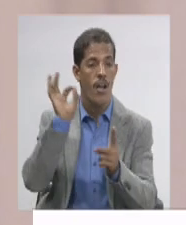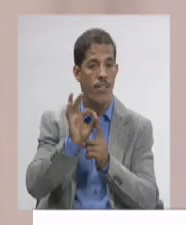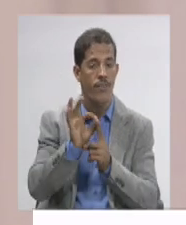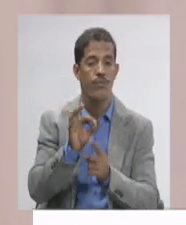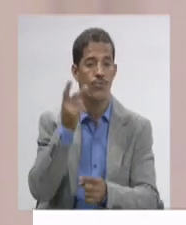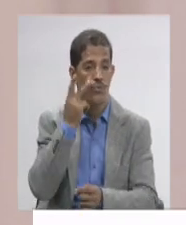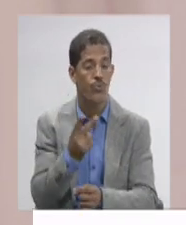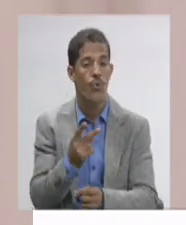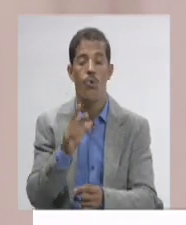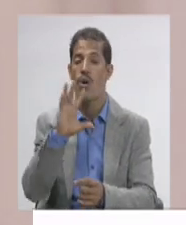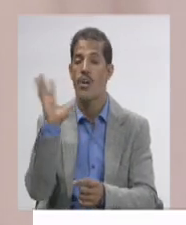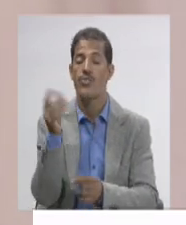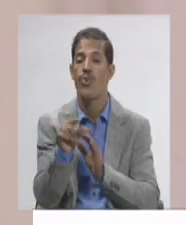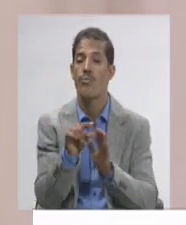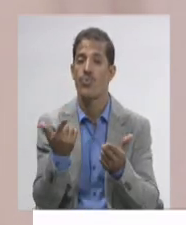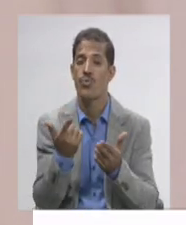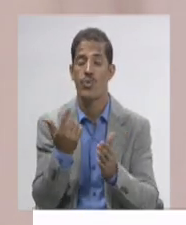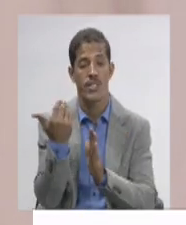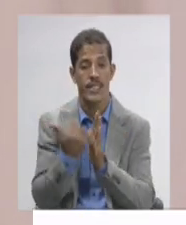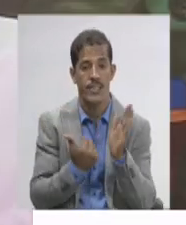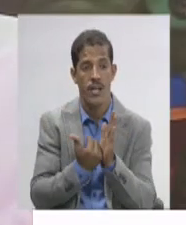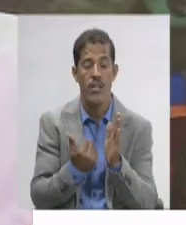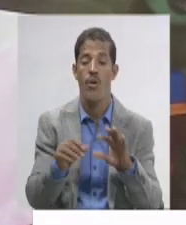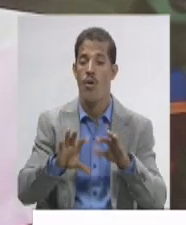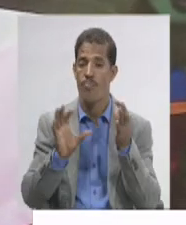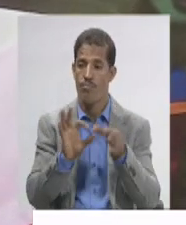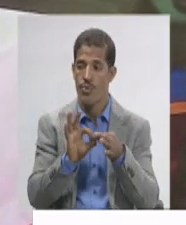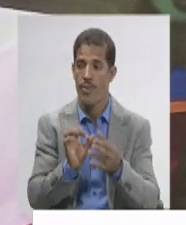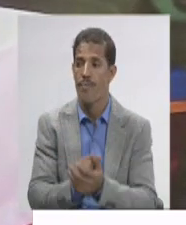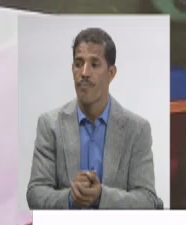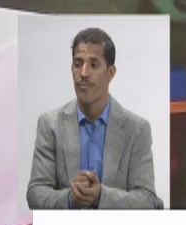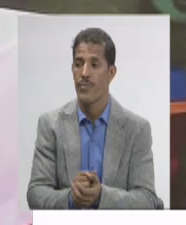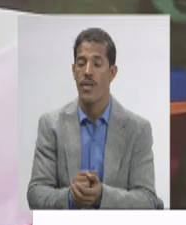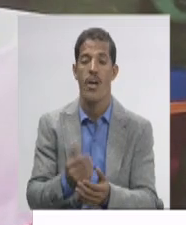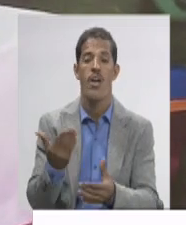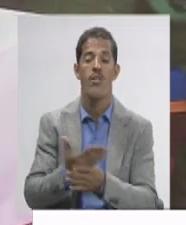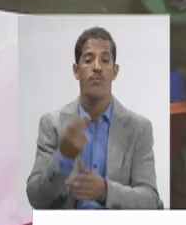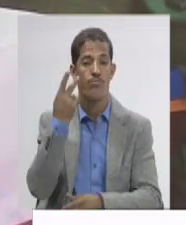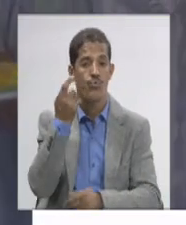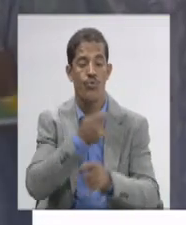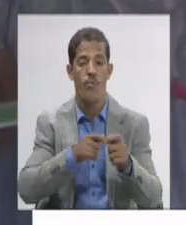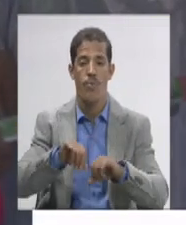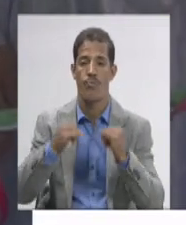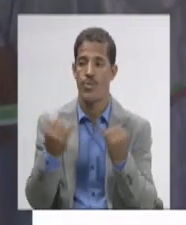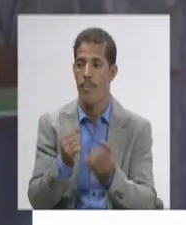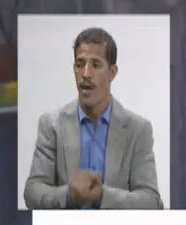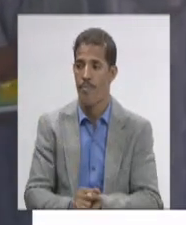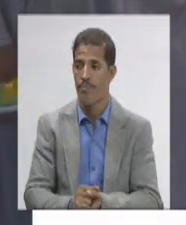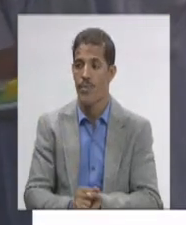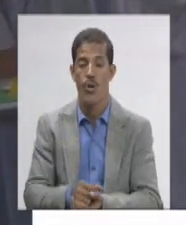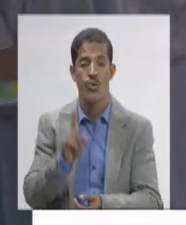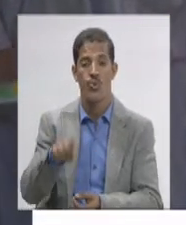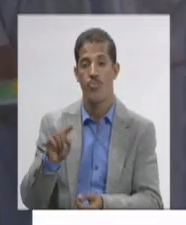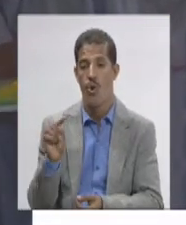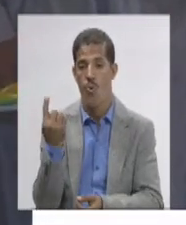الموارد الطبيعيه بشكل مستدام لتحقيق التنميه المستدامه فعاليه اليوم الاول شهدت